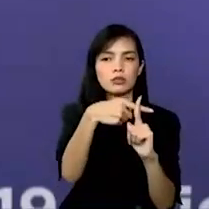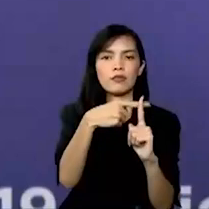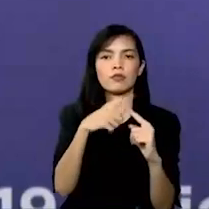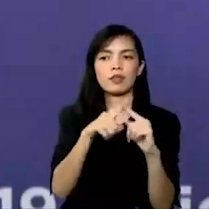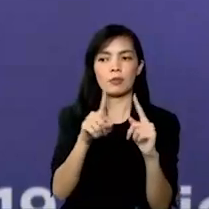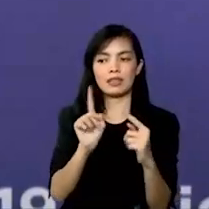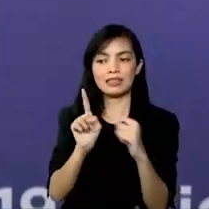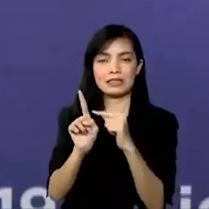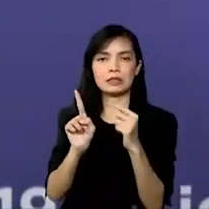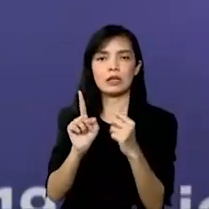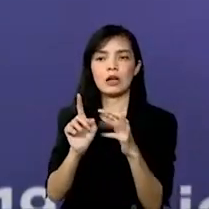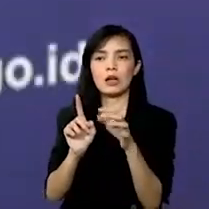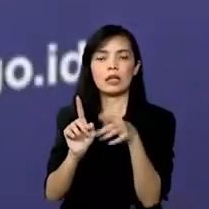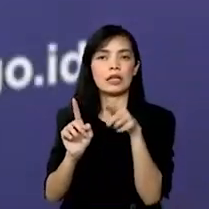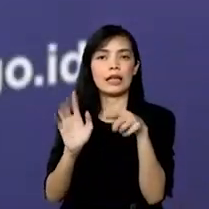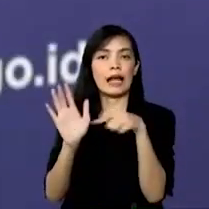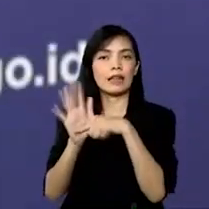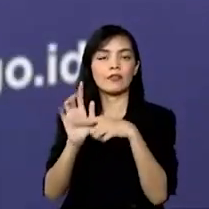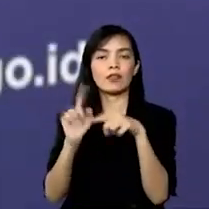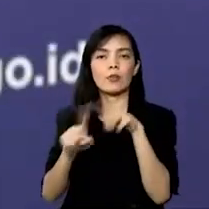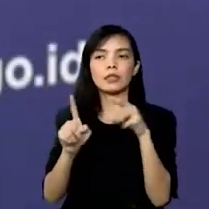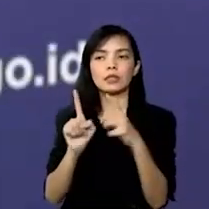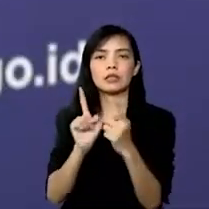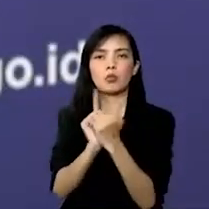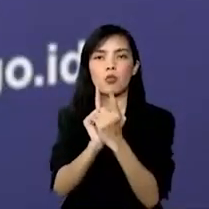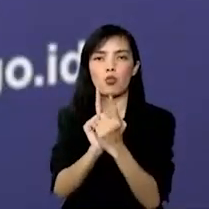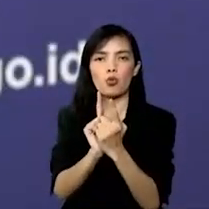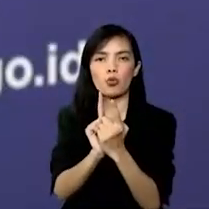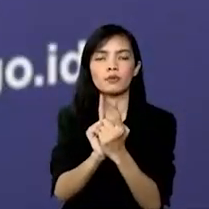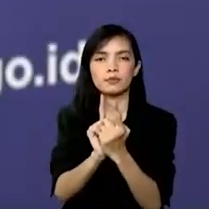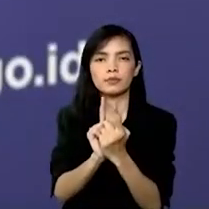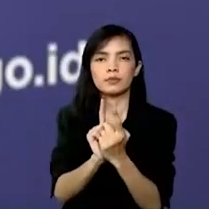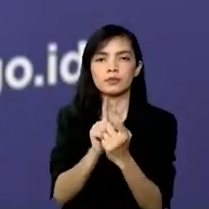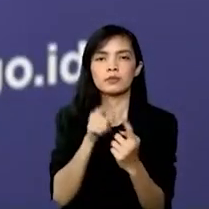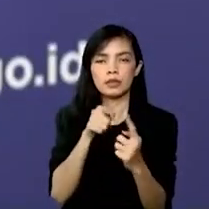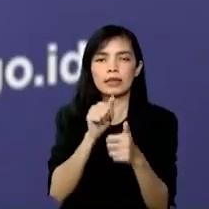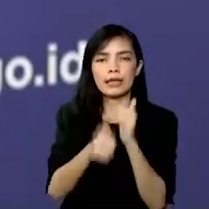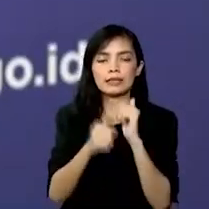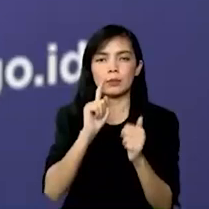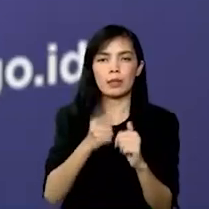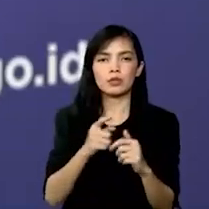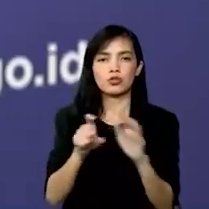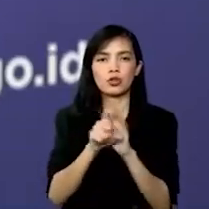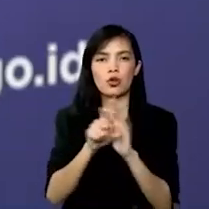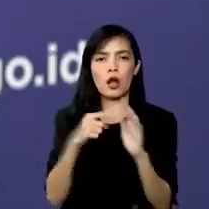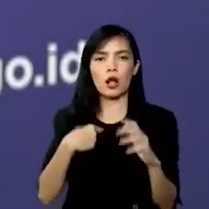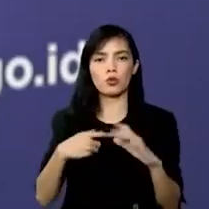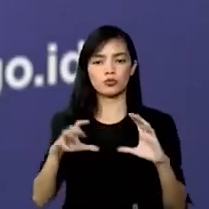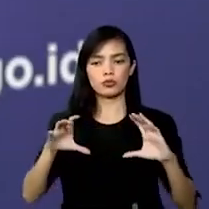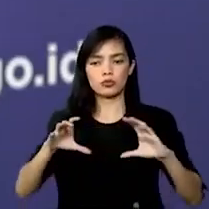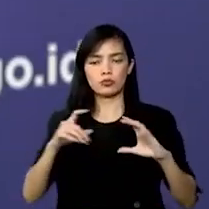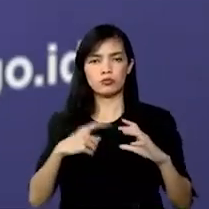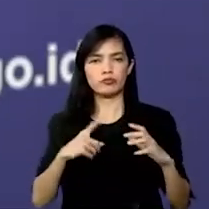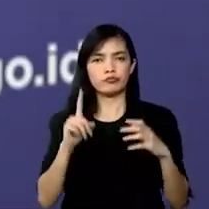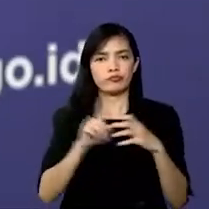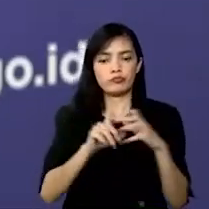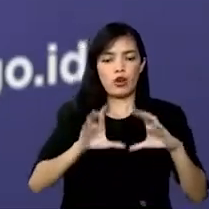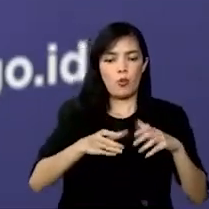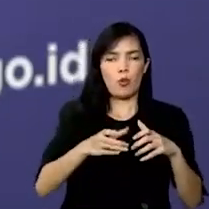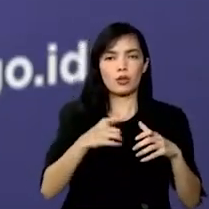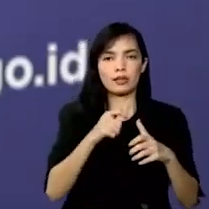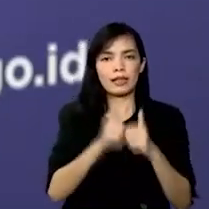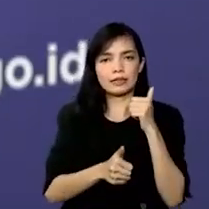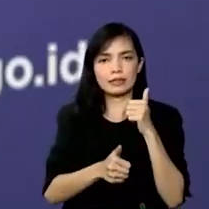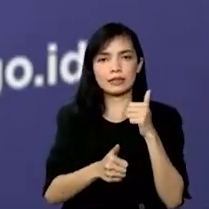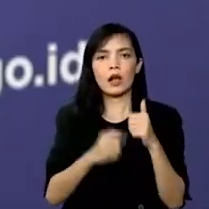kemudian kita bicara alur pemirsa kalau misalkan satu orang dites misalkan saya dan kelompok saya dites my profile Hai kemudian kalau saya